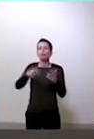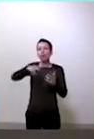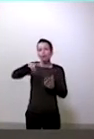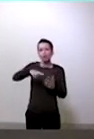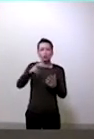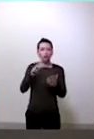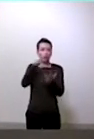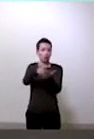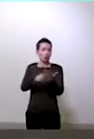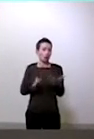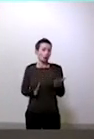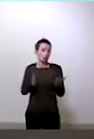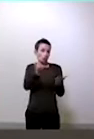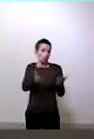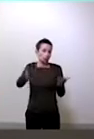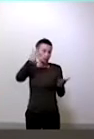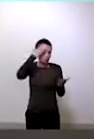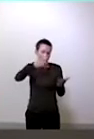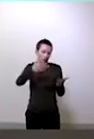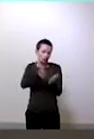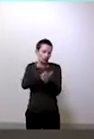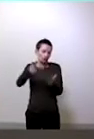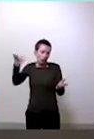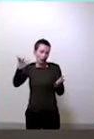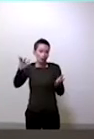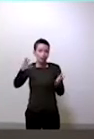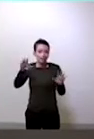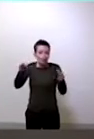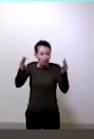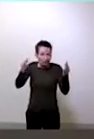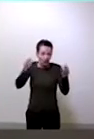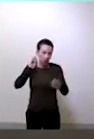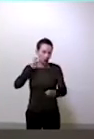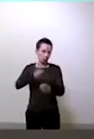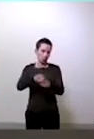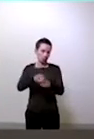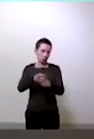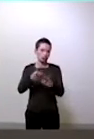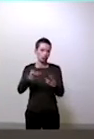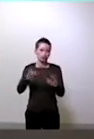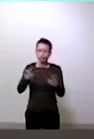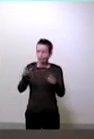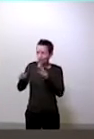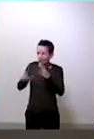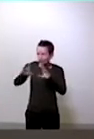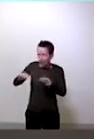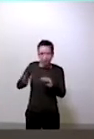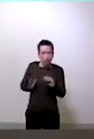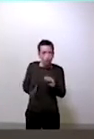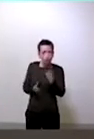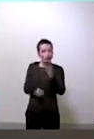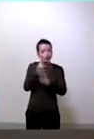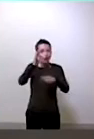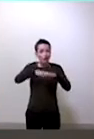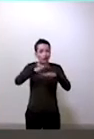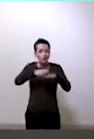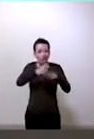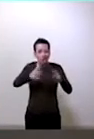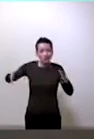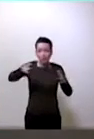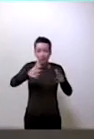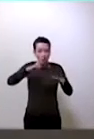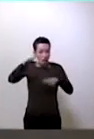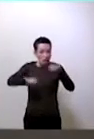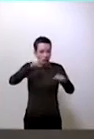tout le monde le sait, il est cher et difficile à trouver. Les Bordelais peinent à s'approprier les nouveaux quartiers immenses, dont